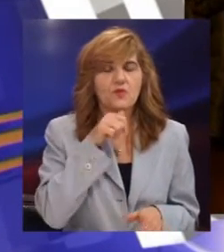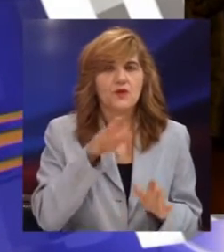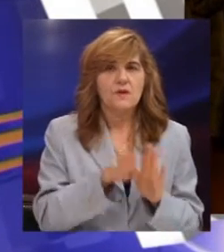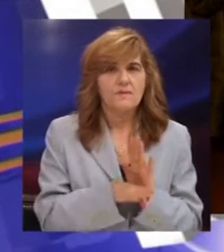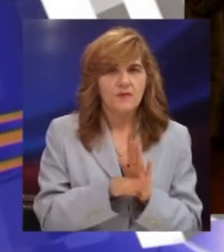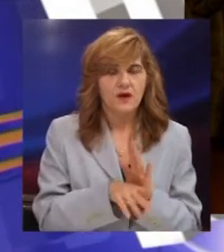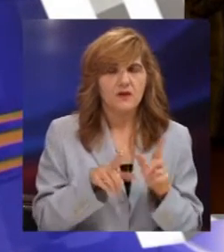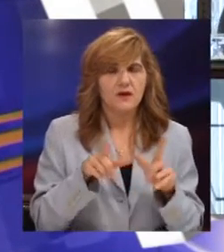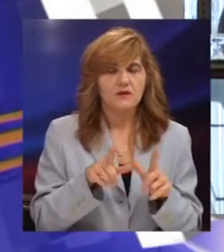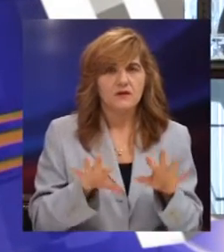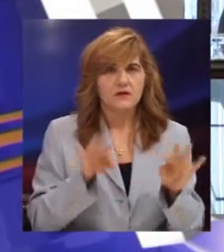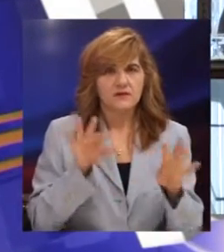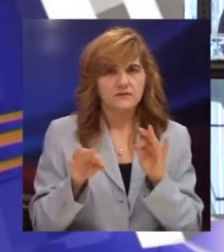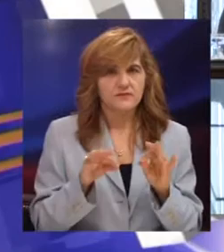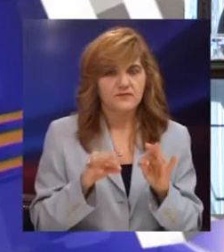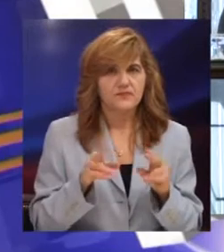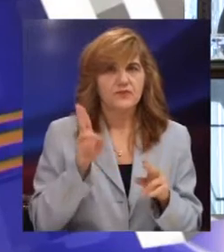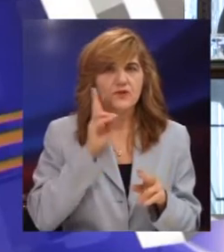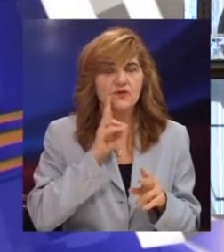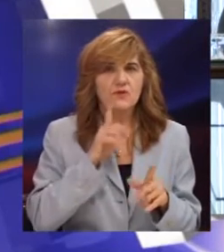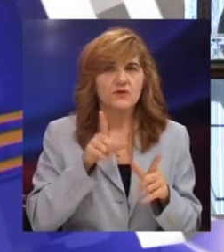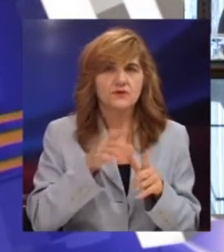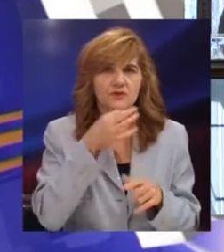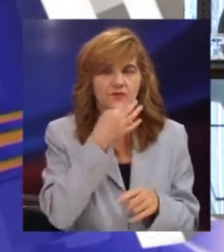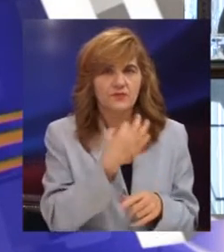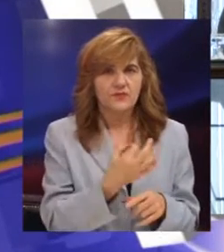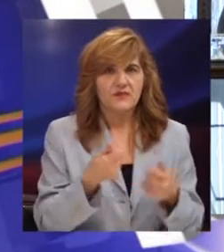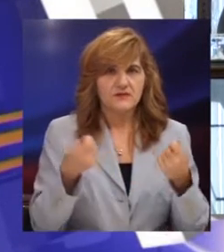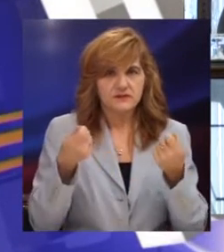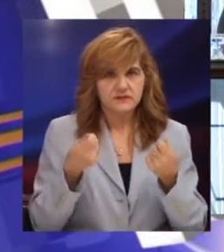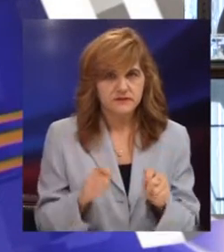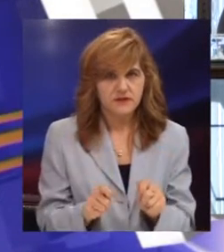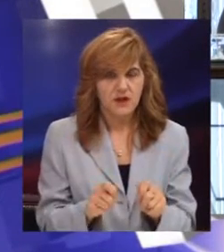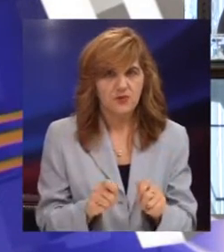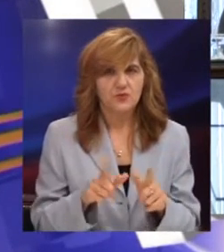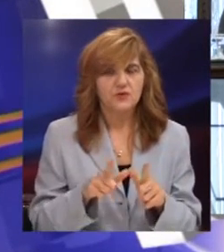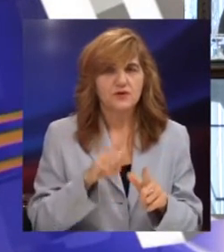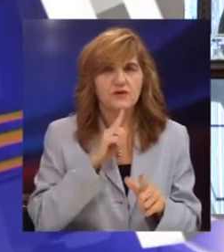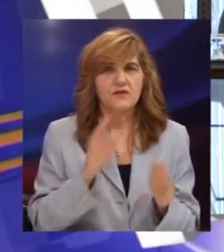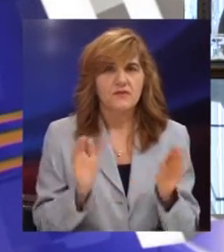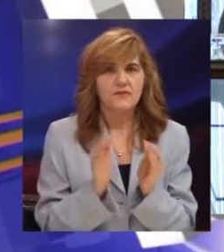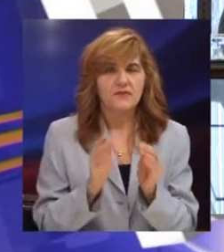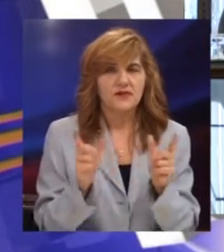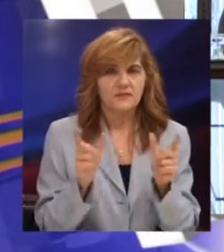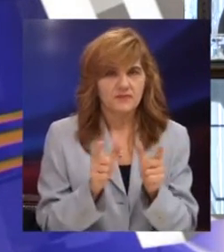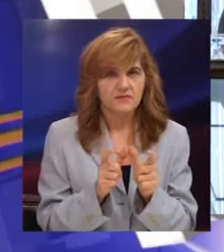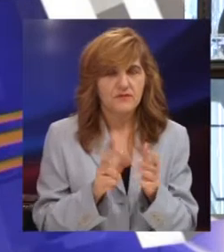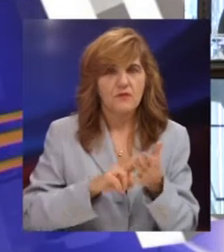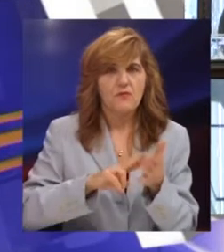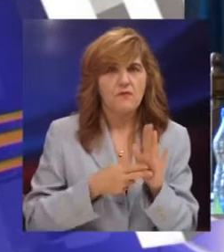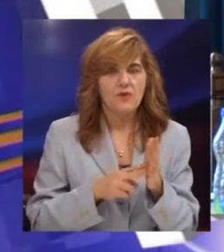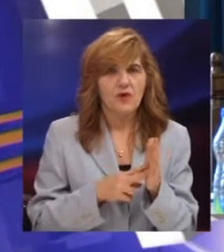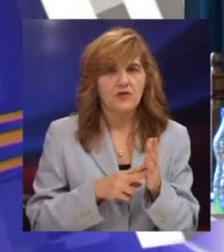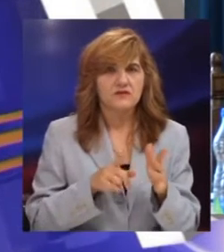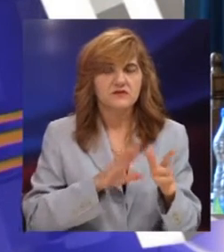je izlaznost na ovim opštim izborima. Na osnovu ovih istraživanja donet je zaključak da je u okviru manjinskih zajednica izraženija